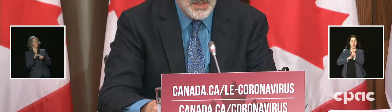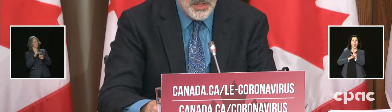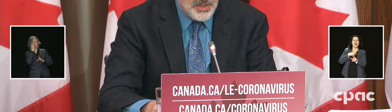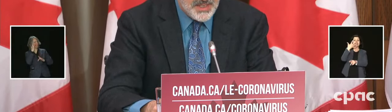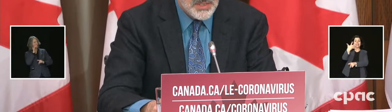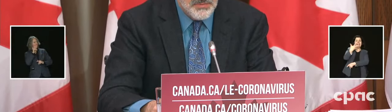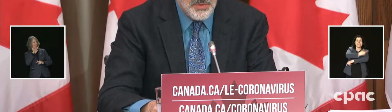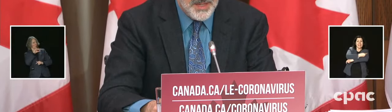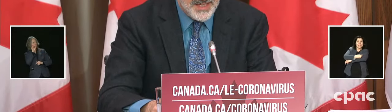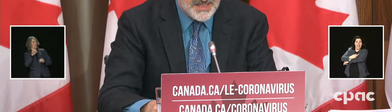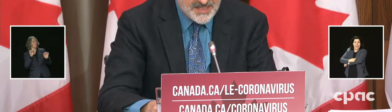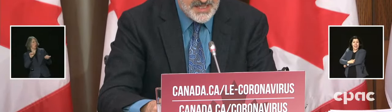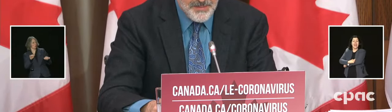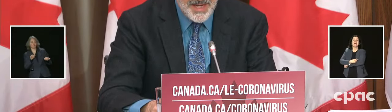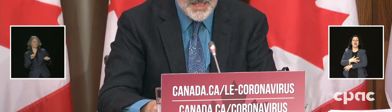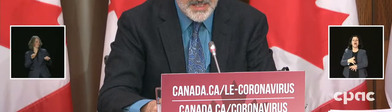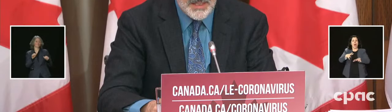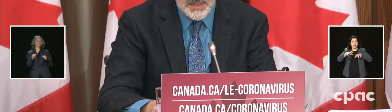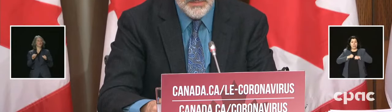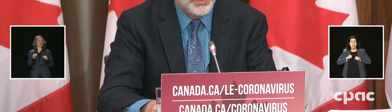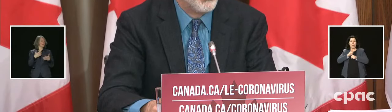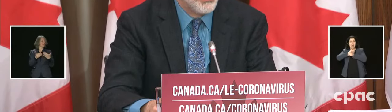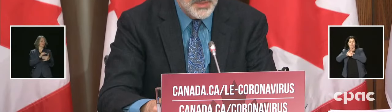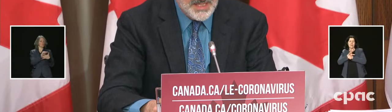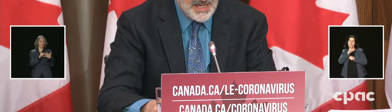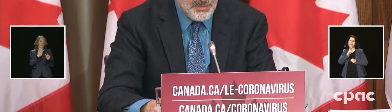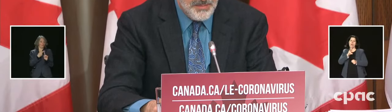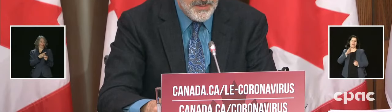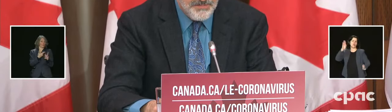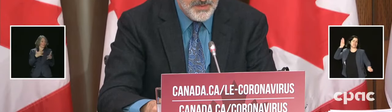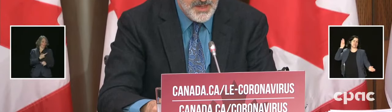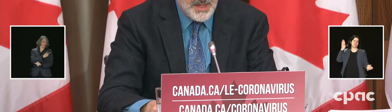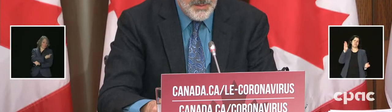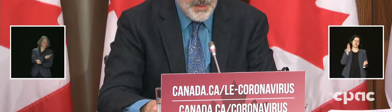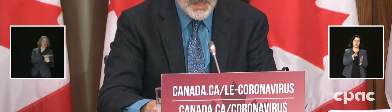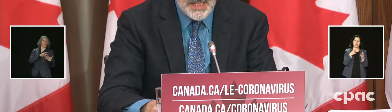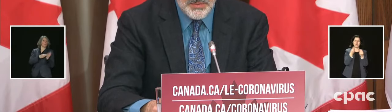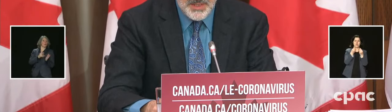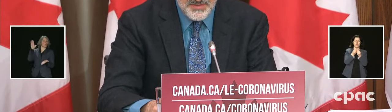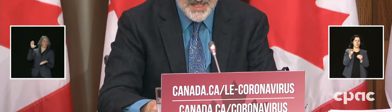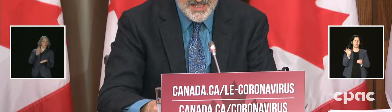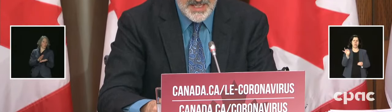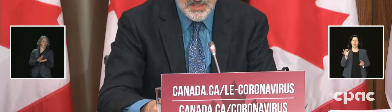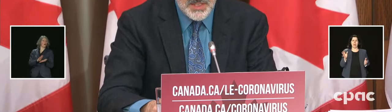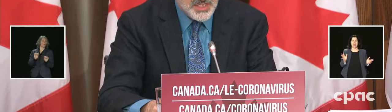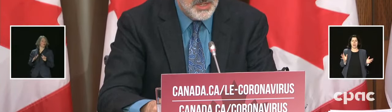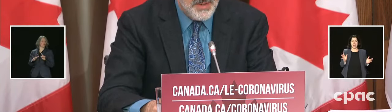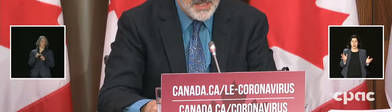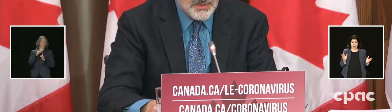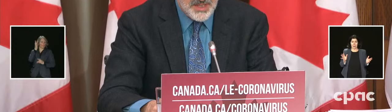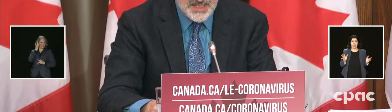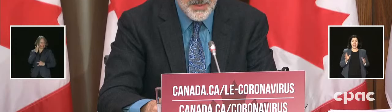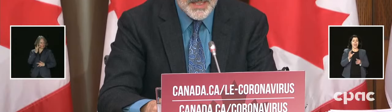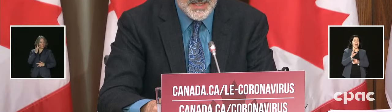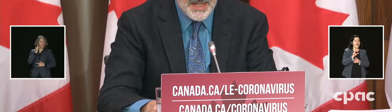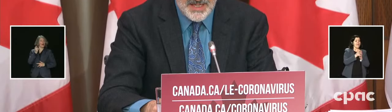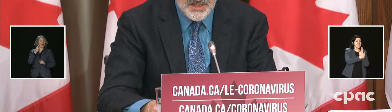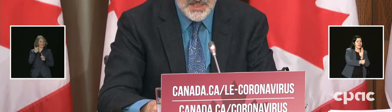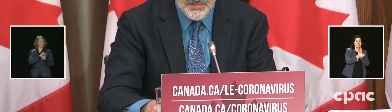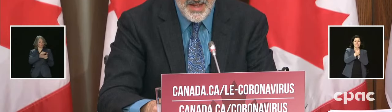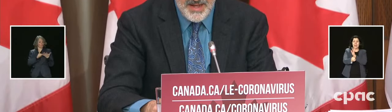vaccins, le risque que vous contractiez la maladie diminue considérablement. Même si les taux d'efficacité associés à chaque vaccin autorisé par